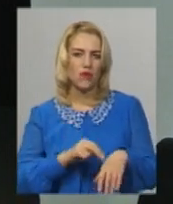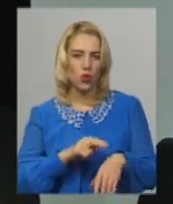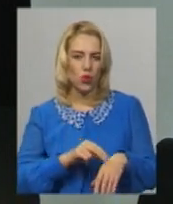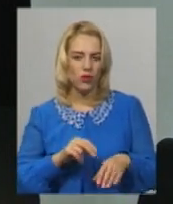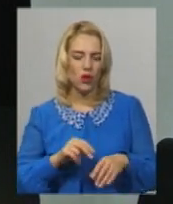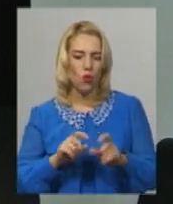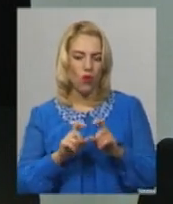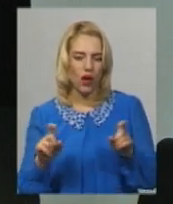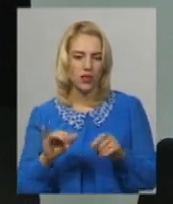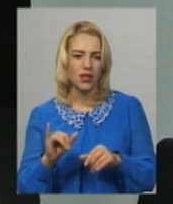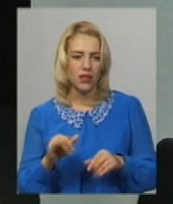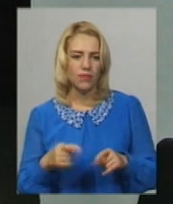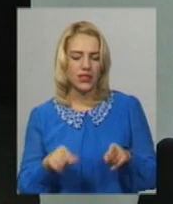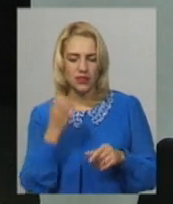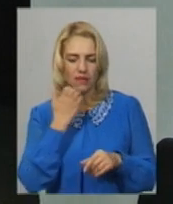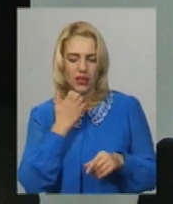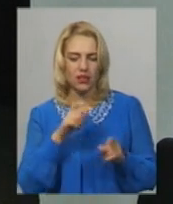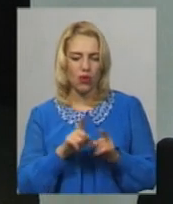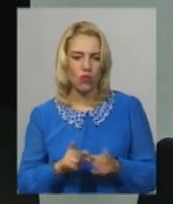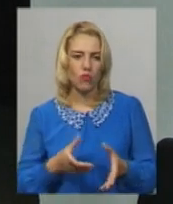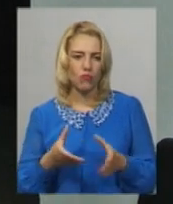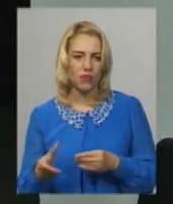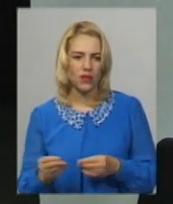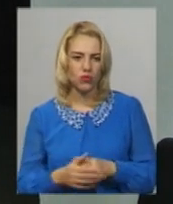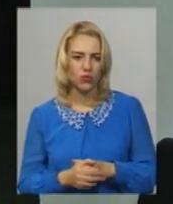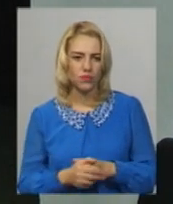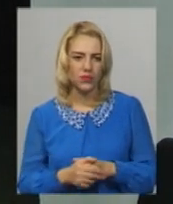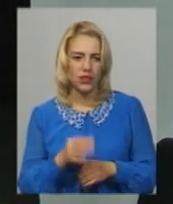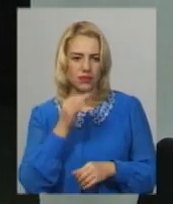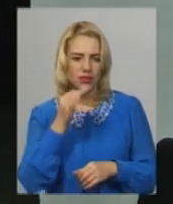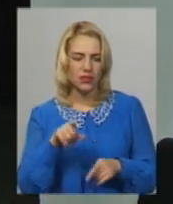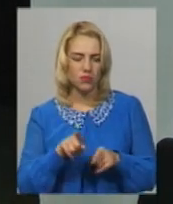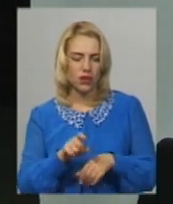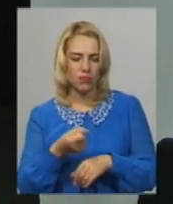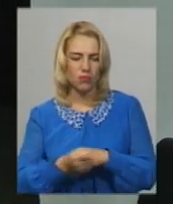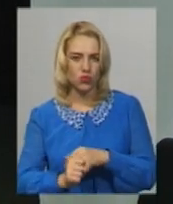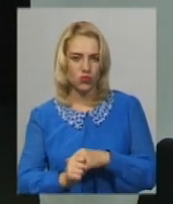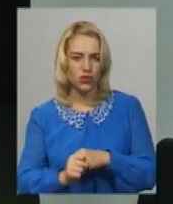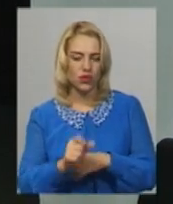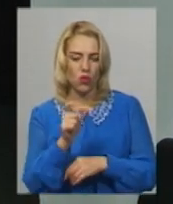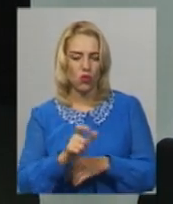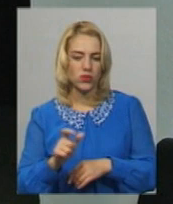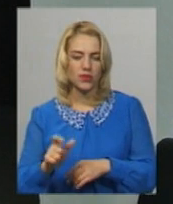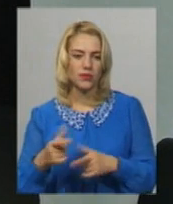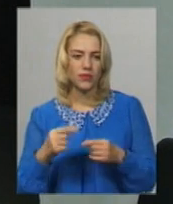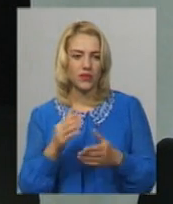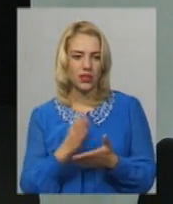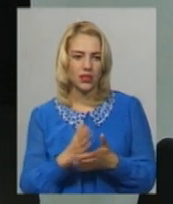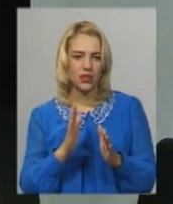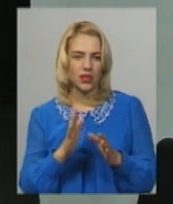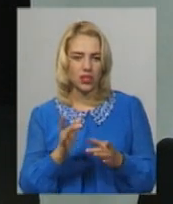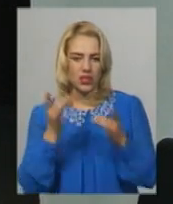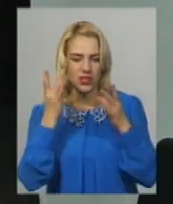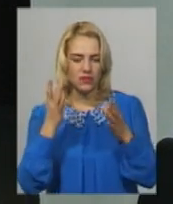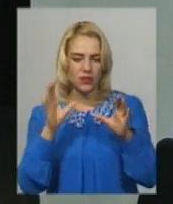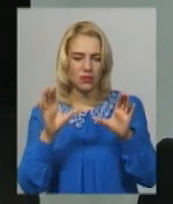і завдяки такому впливу просто, скажімо, примушувати осіб, де є лише